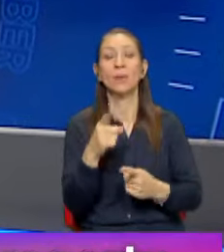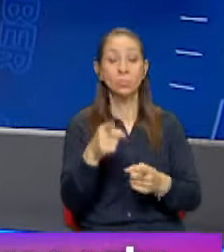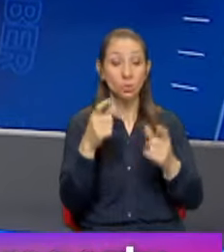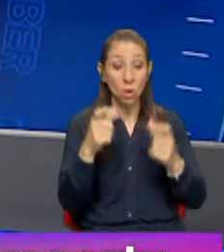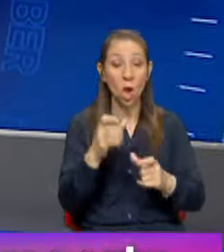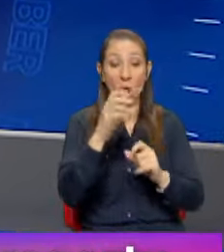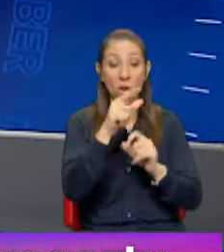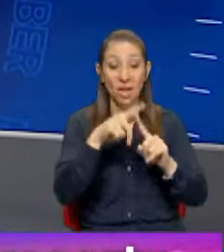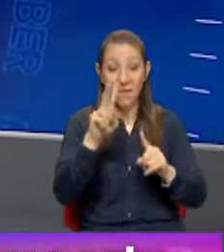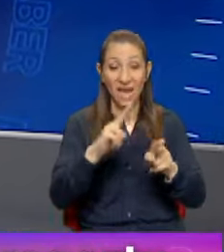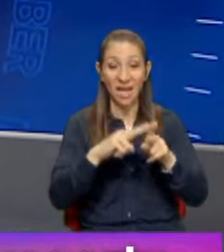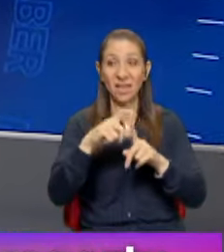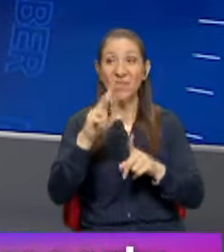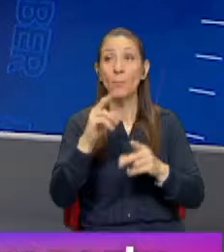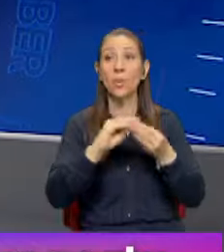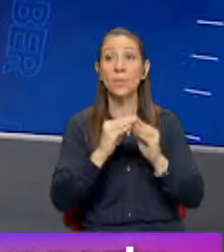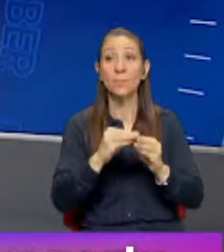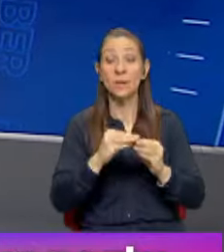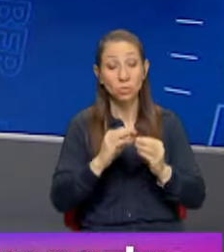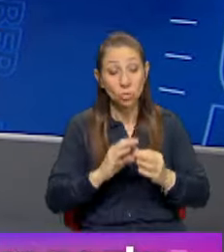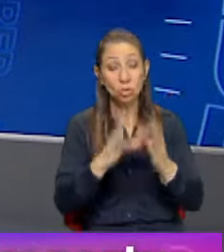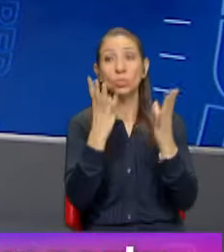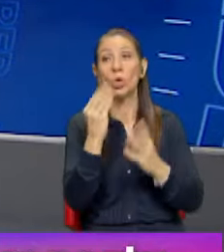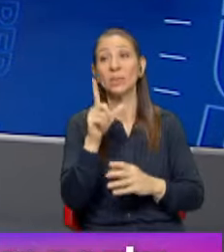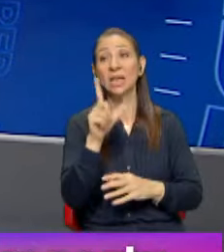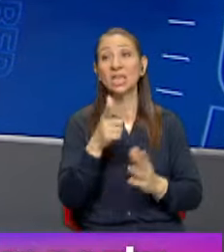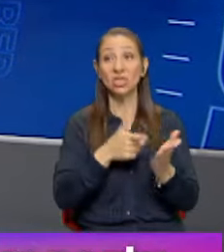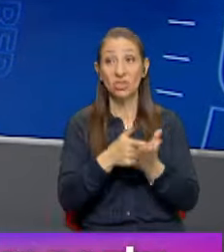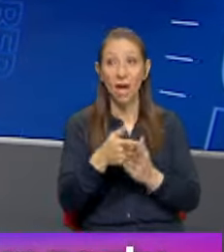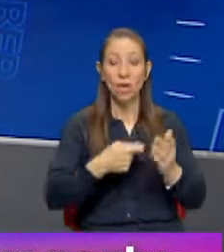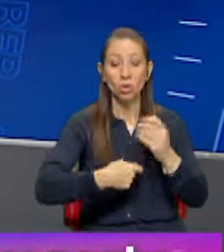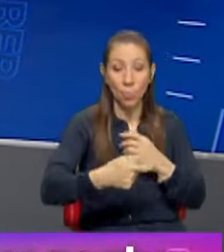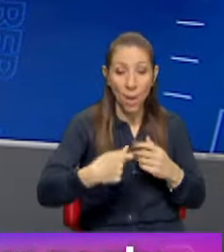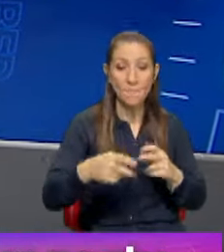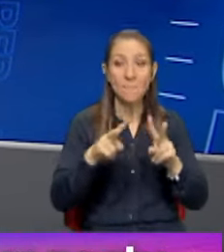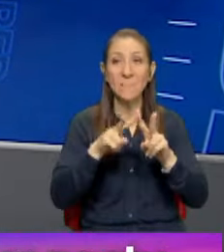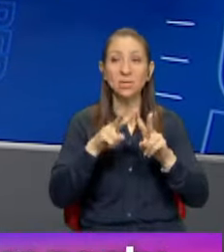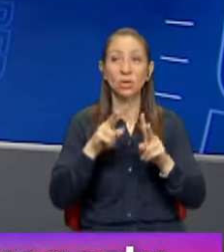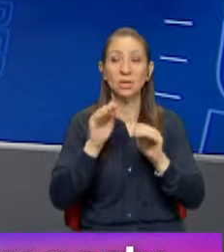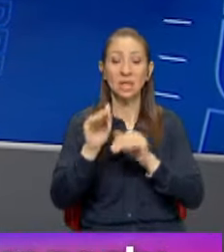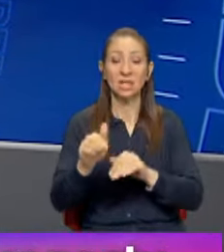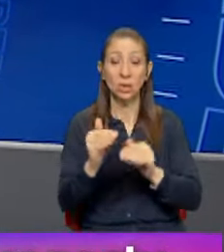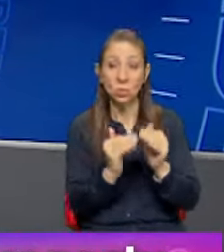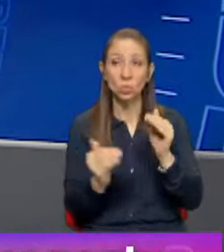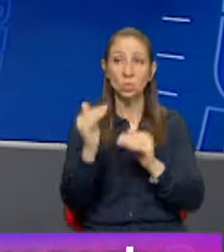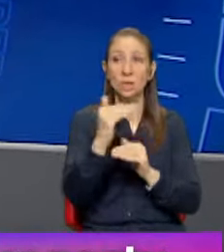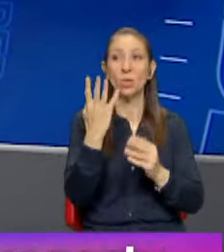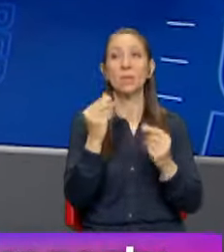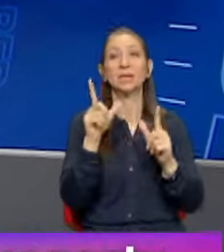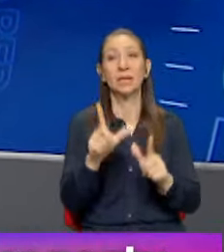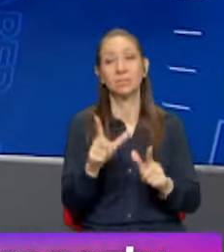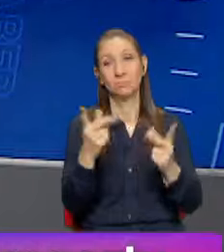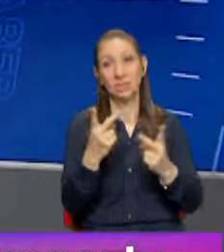ÖTV ve KDV sorununa neşter vurulmalıdır çiftçiye gübre ve mazot desteği yükseltilmelidir